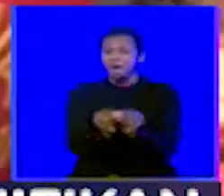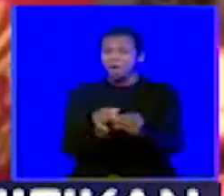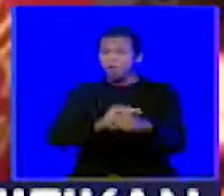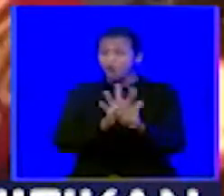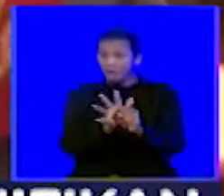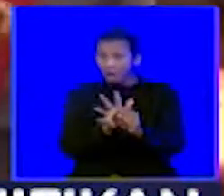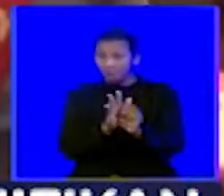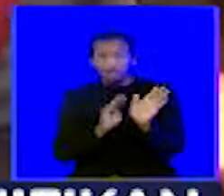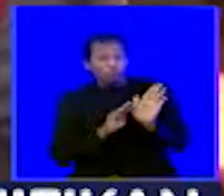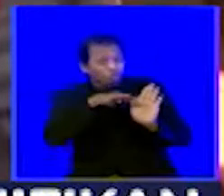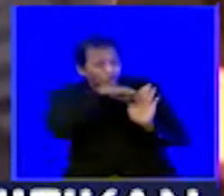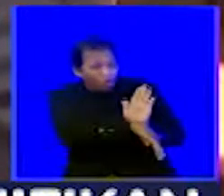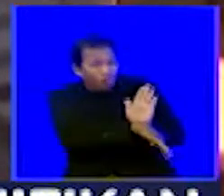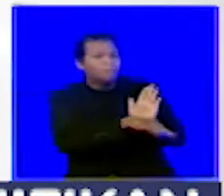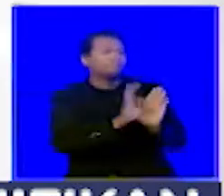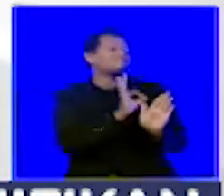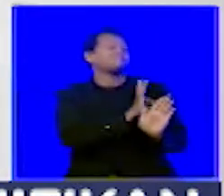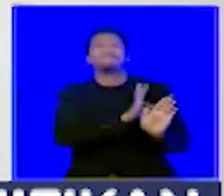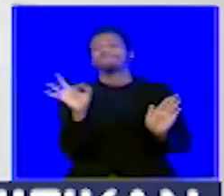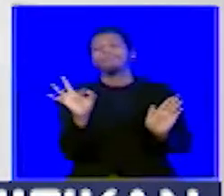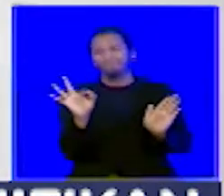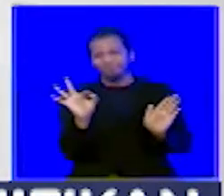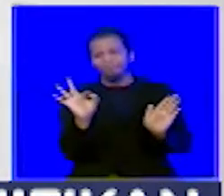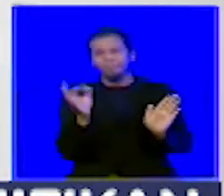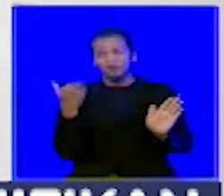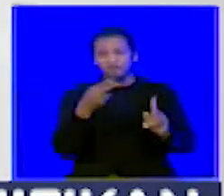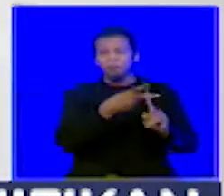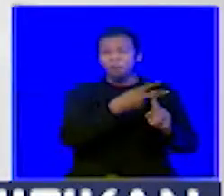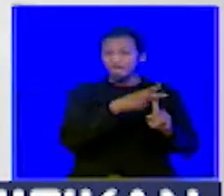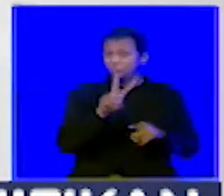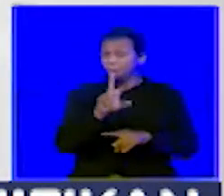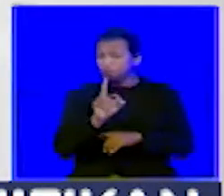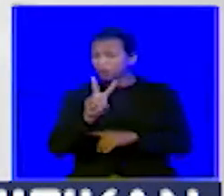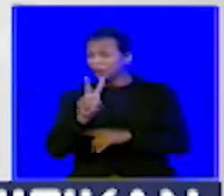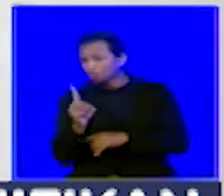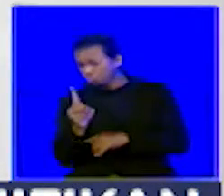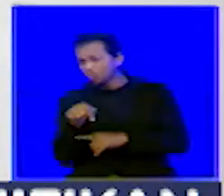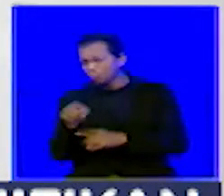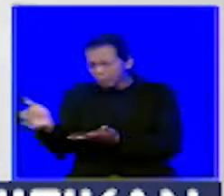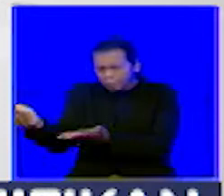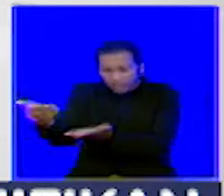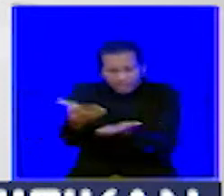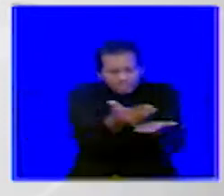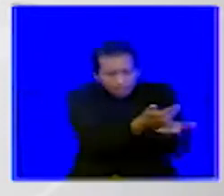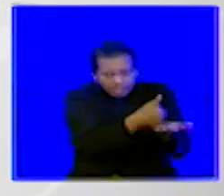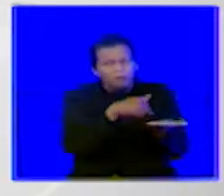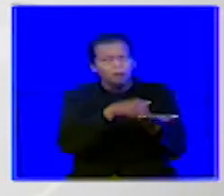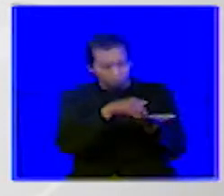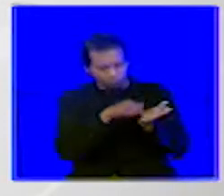COVID-19. Per 2 Februari 2021, data Satgas Penanganan COVID-19 menunjukkan terdapat